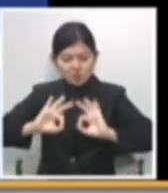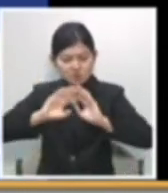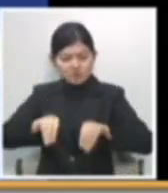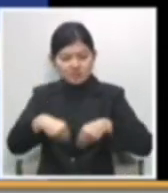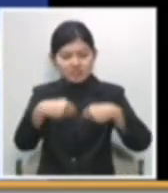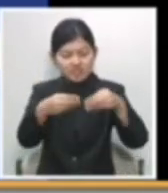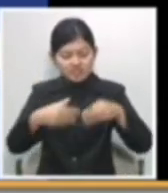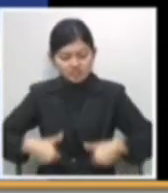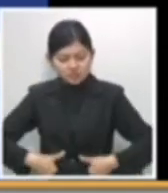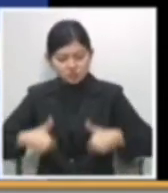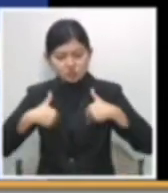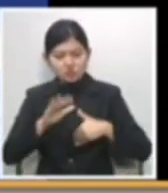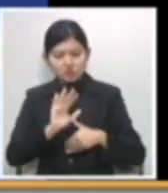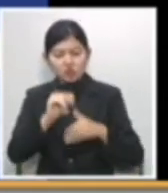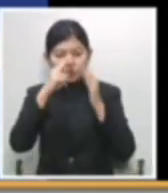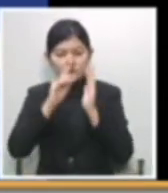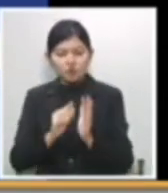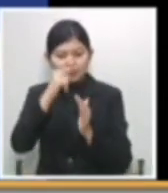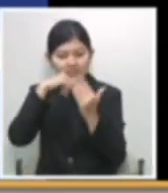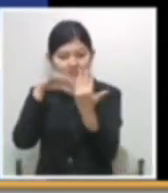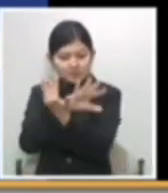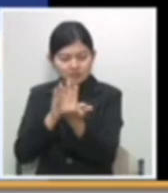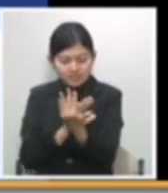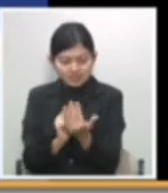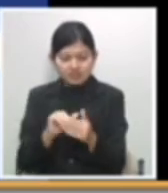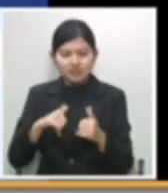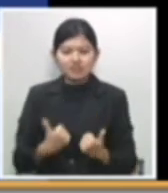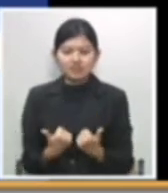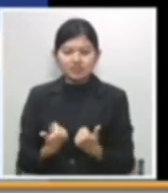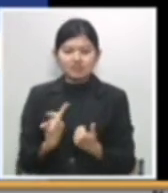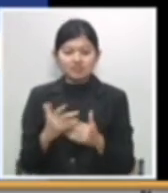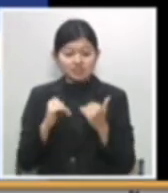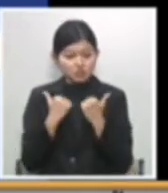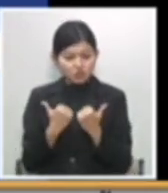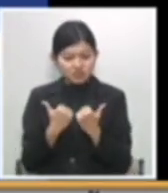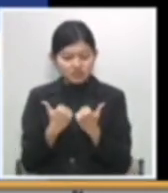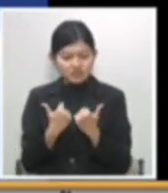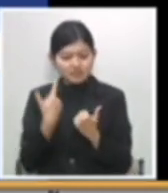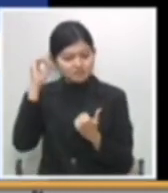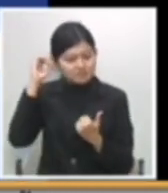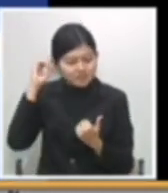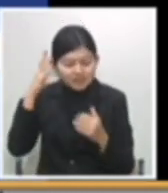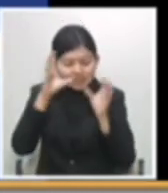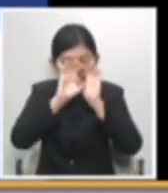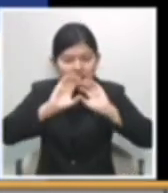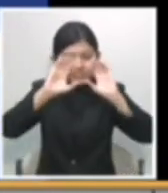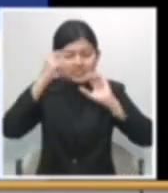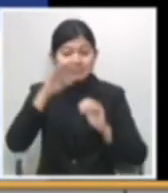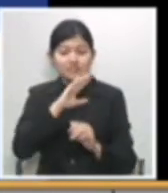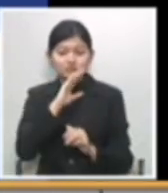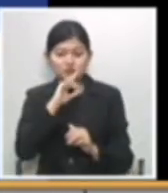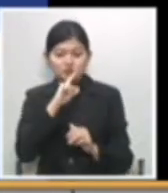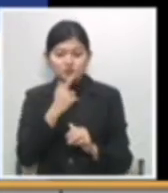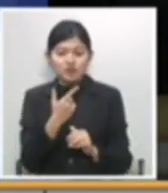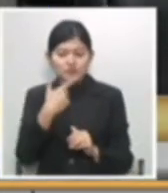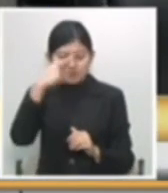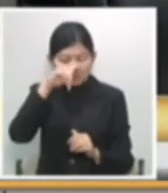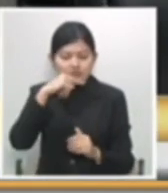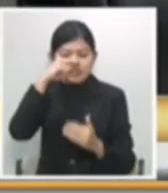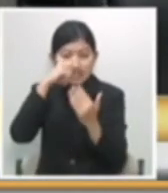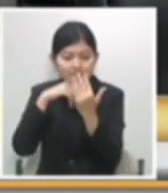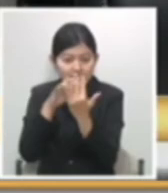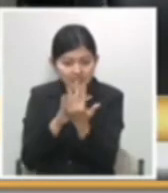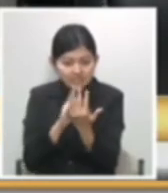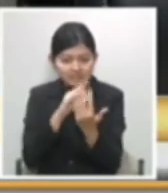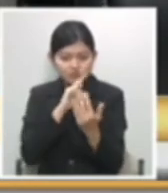เข้าใจชีวิตของพี่น้องประชาชนในสถานการณ์ปัจจุบันถ้า าพรรคเพื่อไทยของเราเป็นรัฐบาล